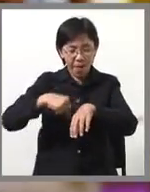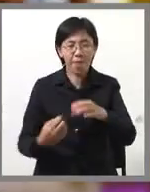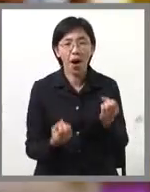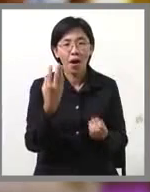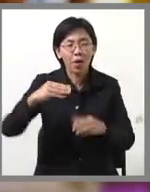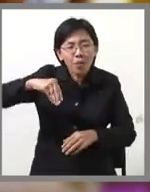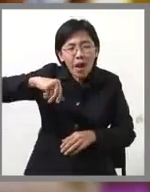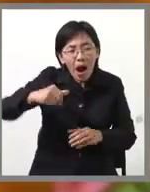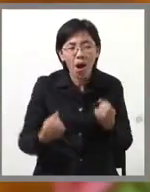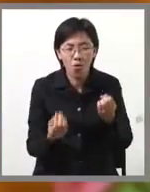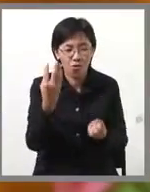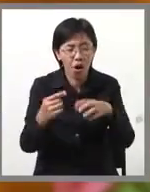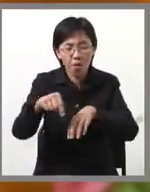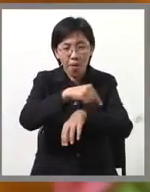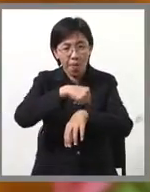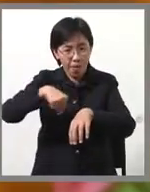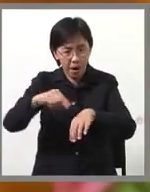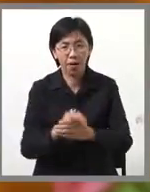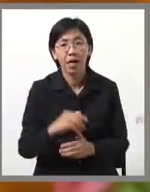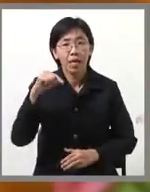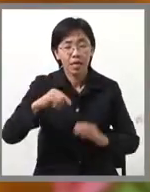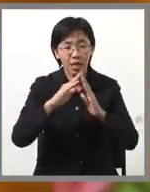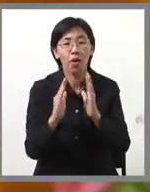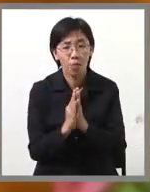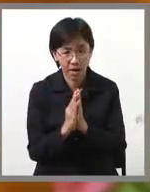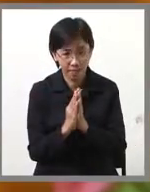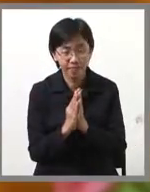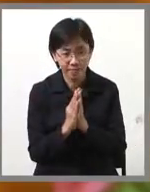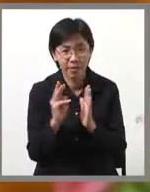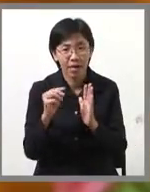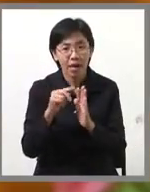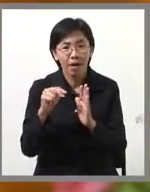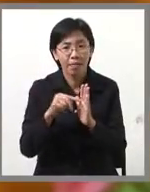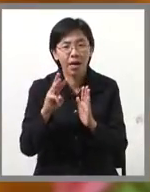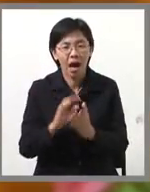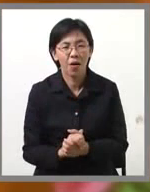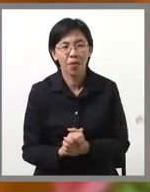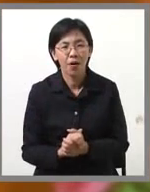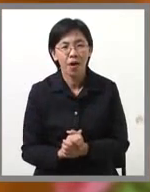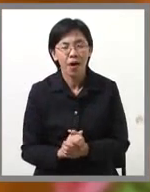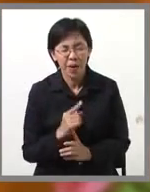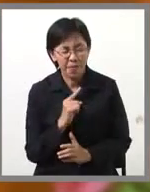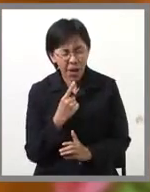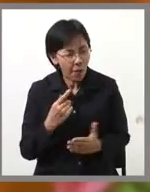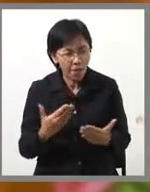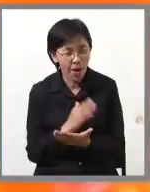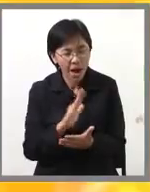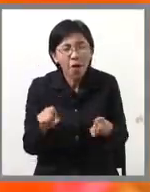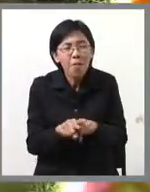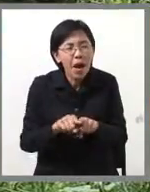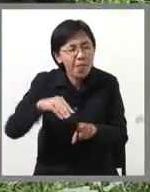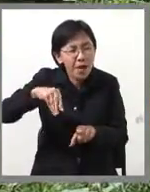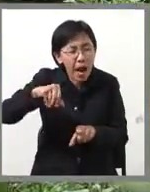ให้เป็นลักษณะว่าที่นี่วัดมะนาวหลวงพ่อโบยเปรี้ยวไม่ยอมเปลี่ยนแปลงเหมือนดังมะนา